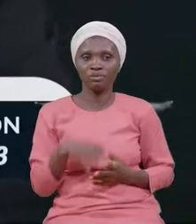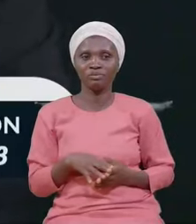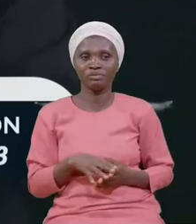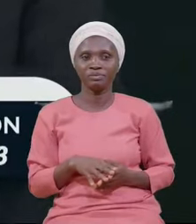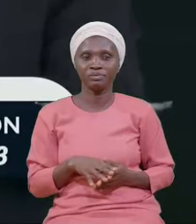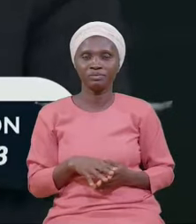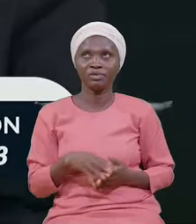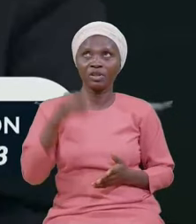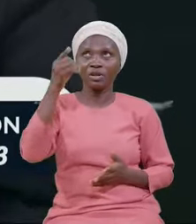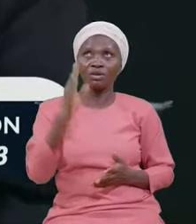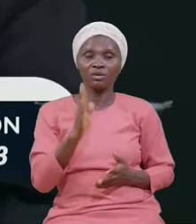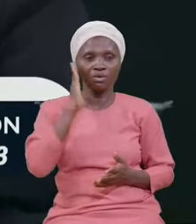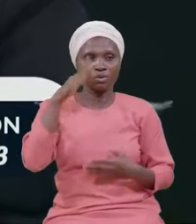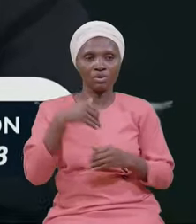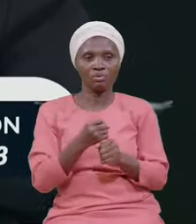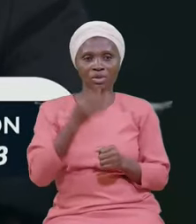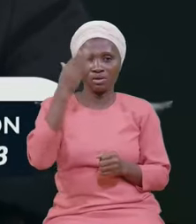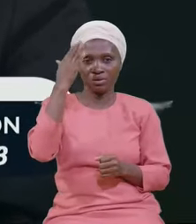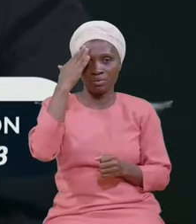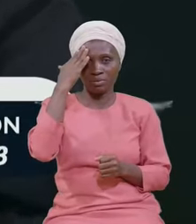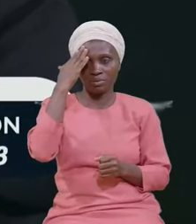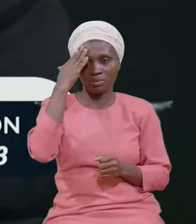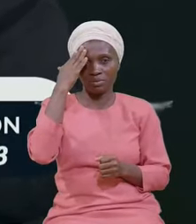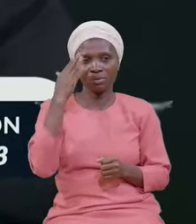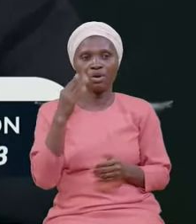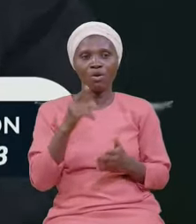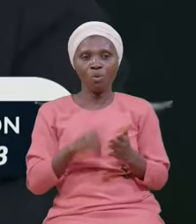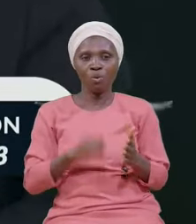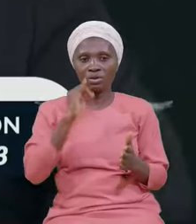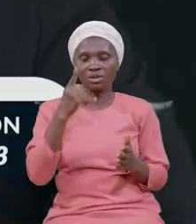connaître quelle est la glorieuse richesse